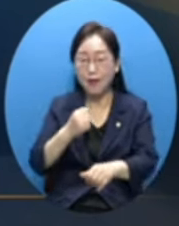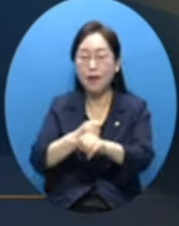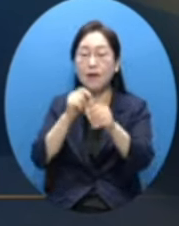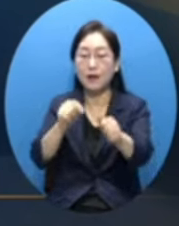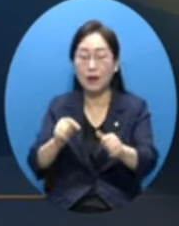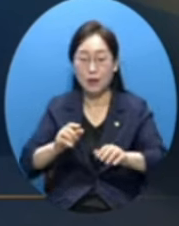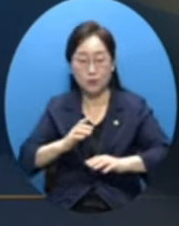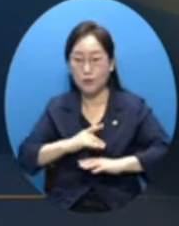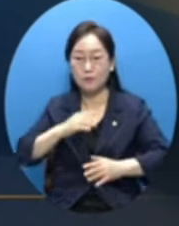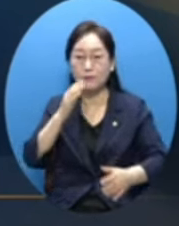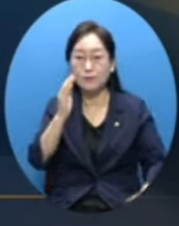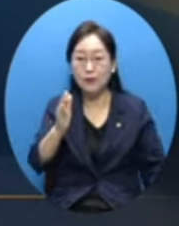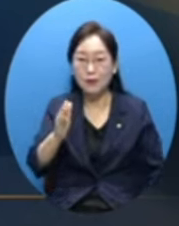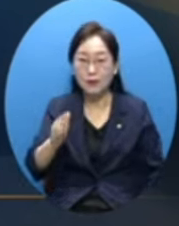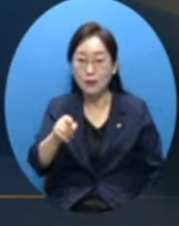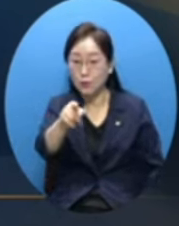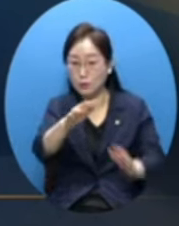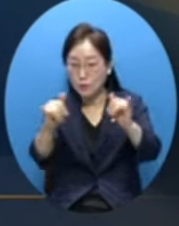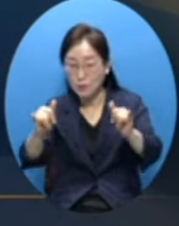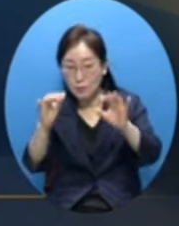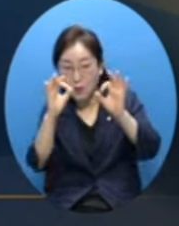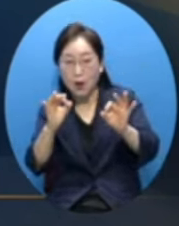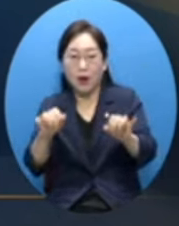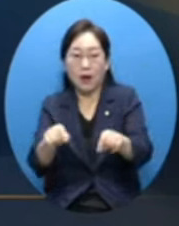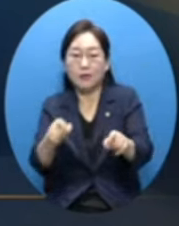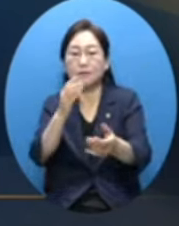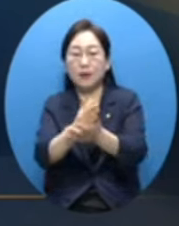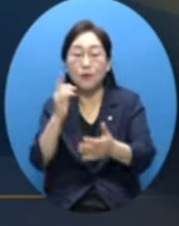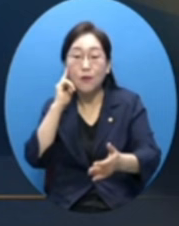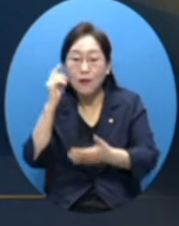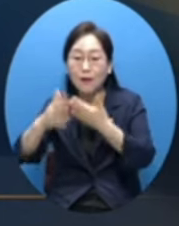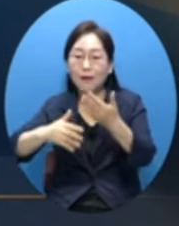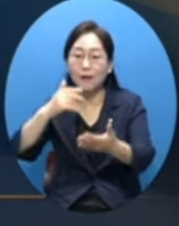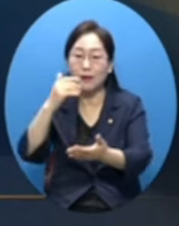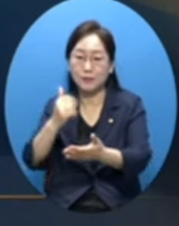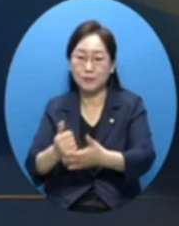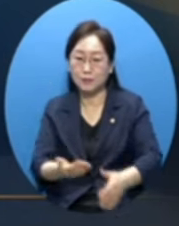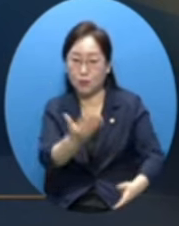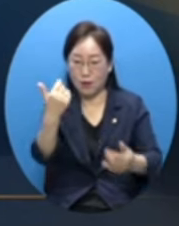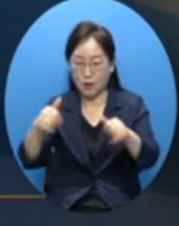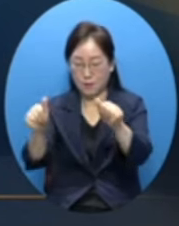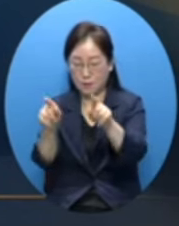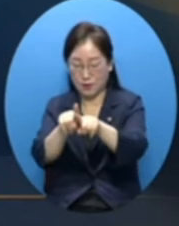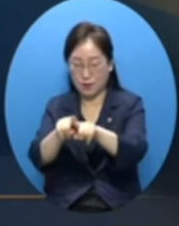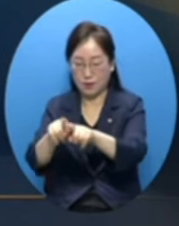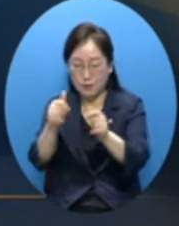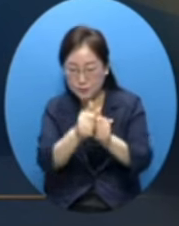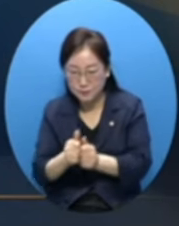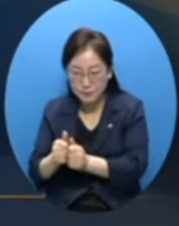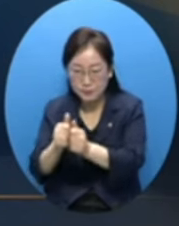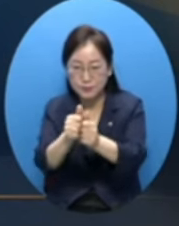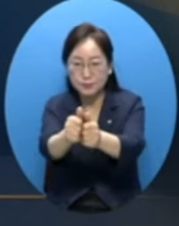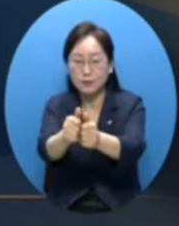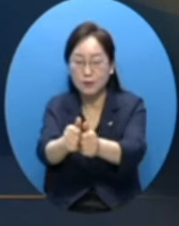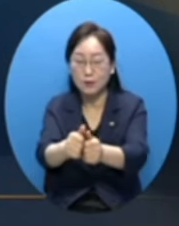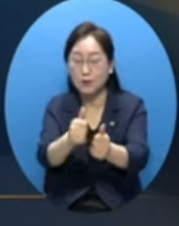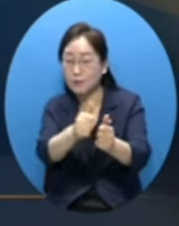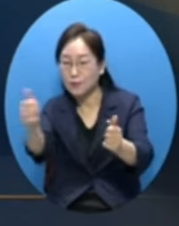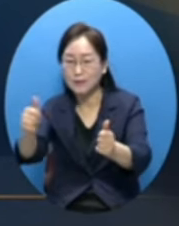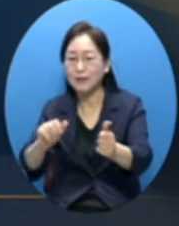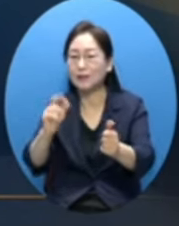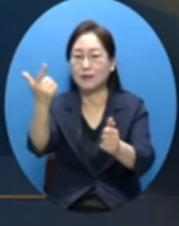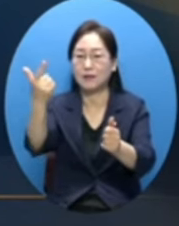두려워하지 말라 그들 앞에서 떨지 말라 이는 내 하나님와의 그가 너와 함께 가시며 결코 너를 떠나지